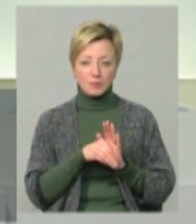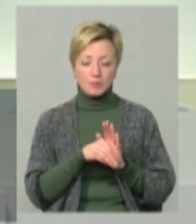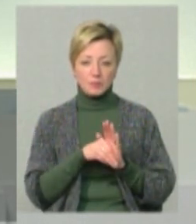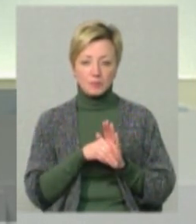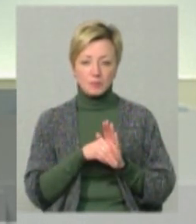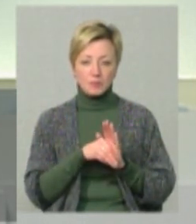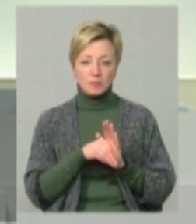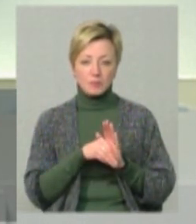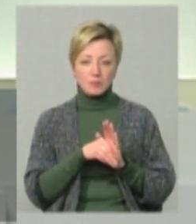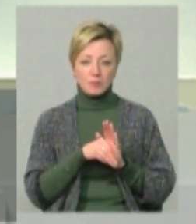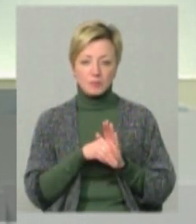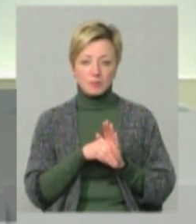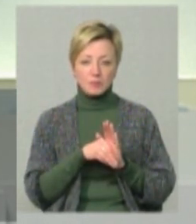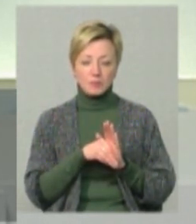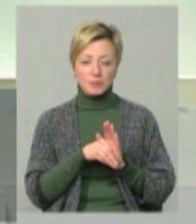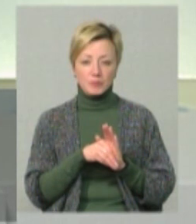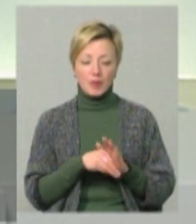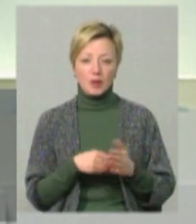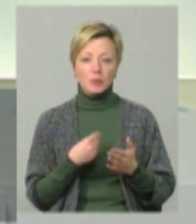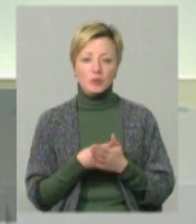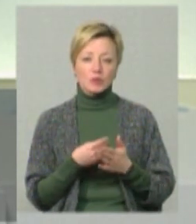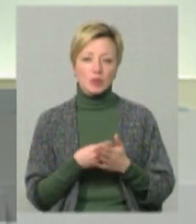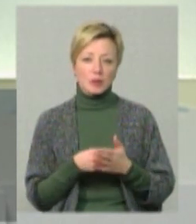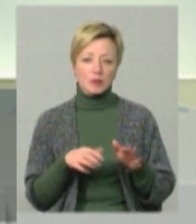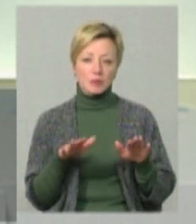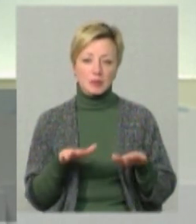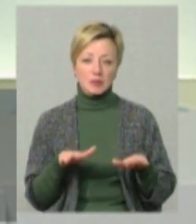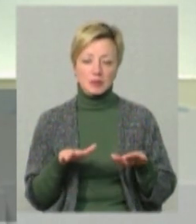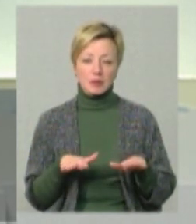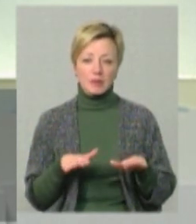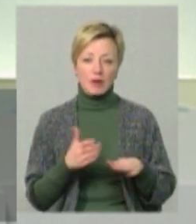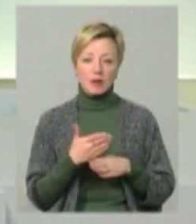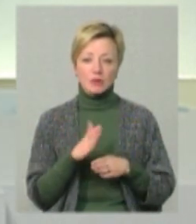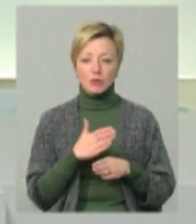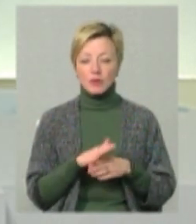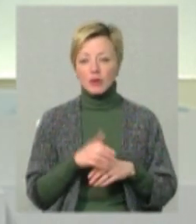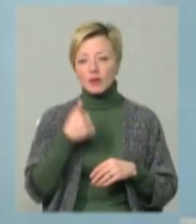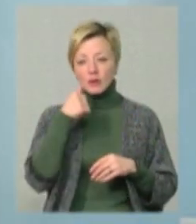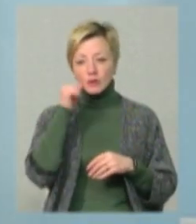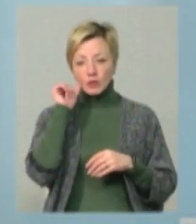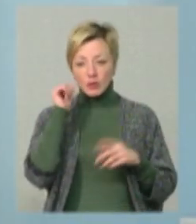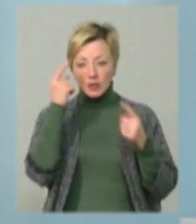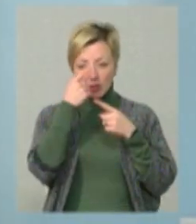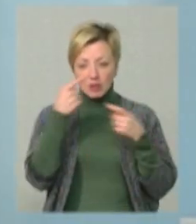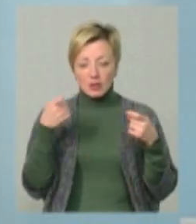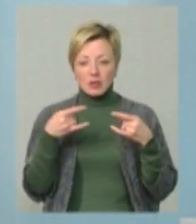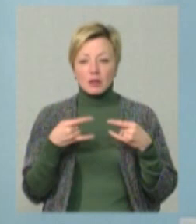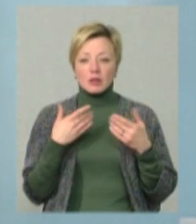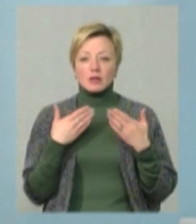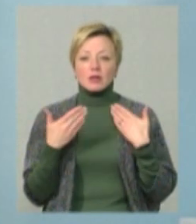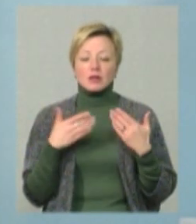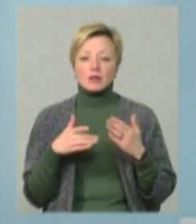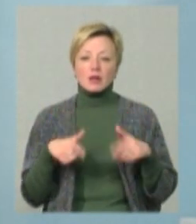закладати в межах якраз бюджетних місцевих асигнувань. Учора в етері ми спілкувалися